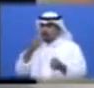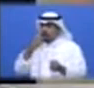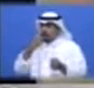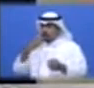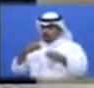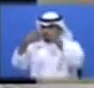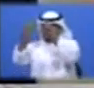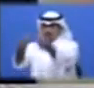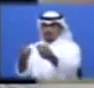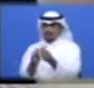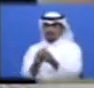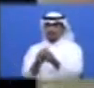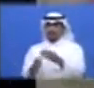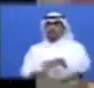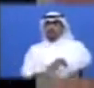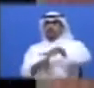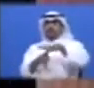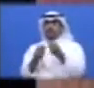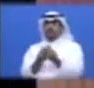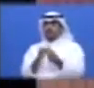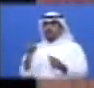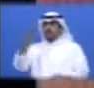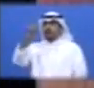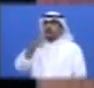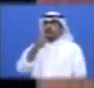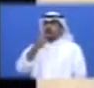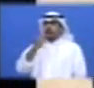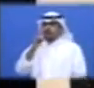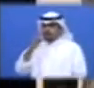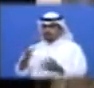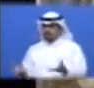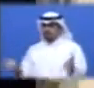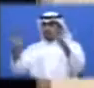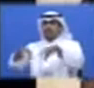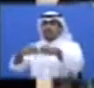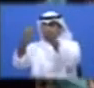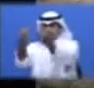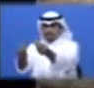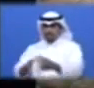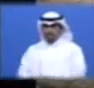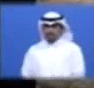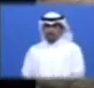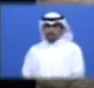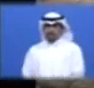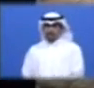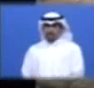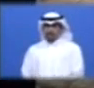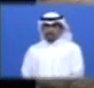أكد لنا رئيس بعثة الهلال الأحمر، وأنها ستطال العدد الأكبر من النازحين.